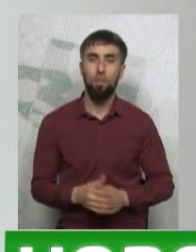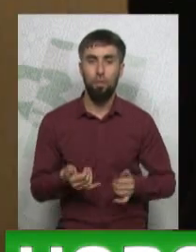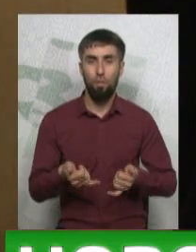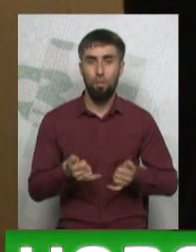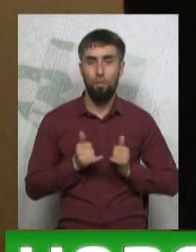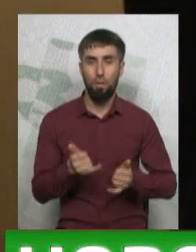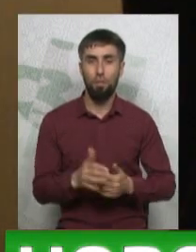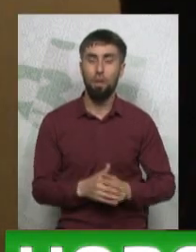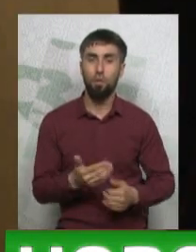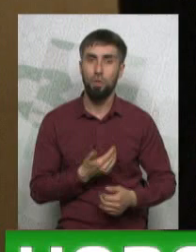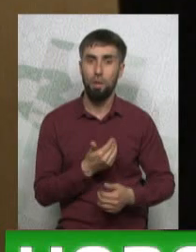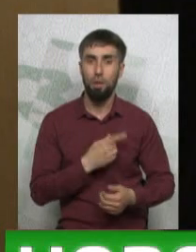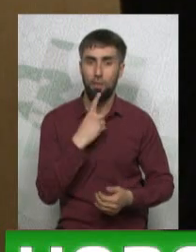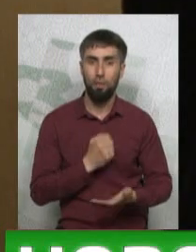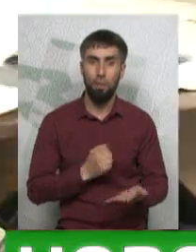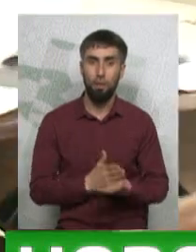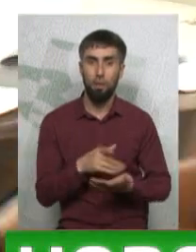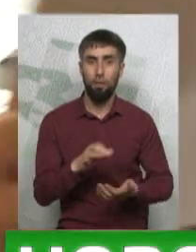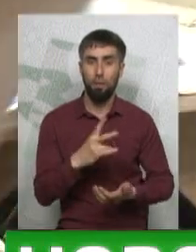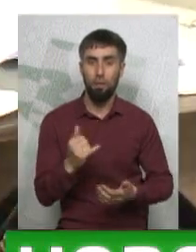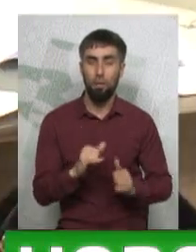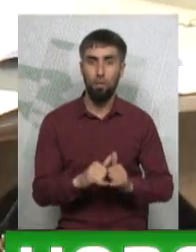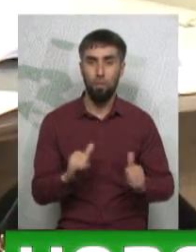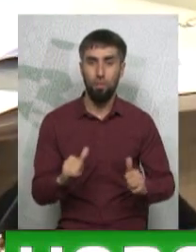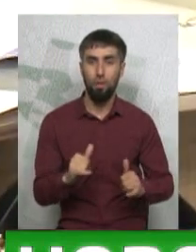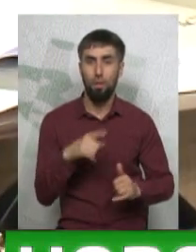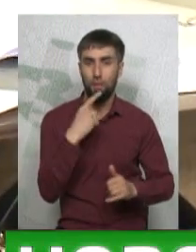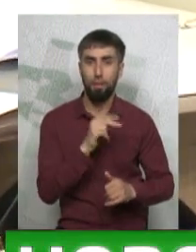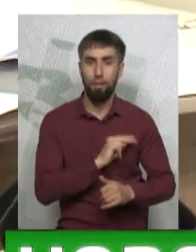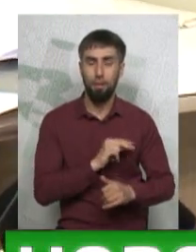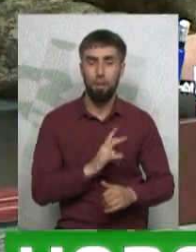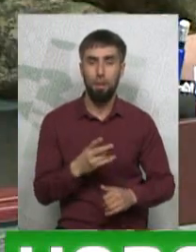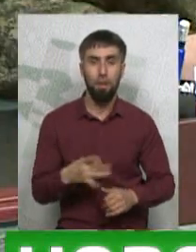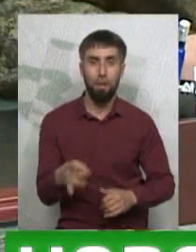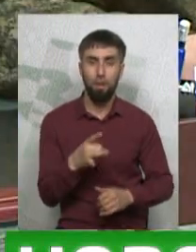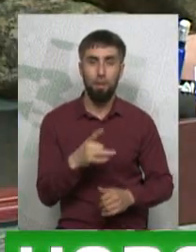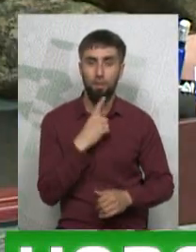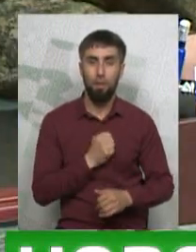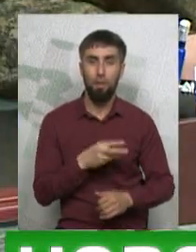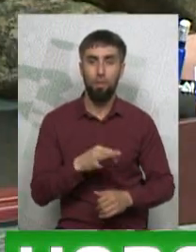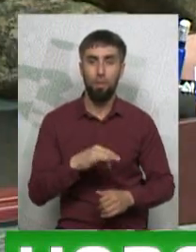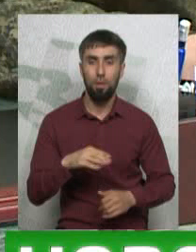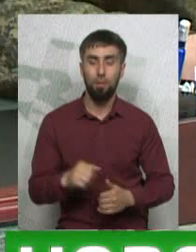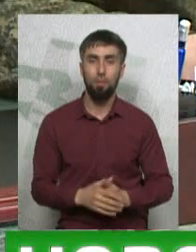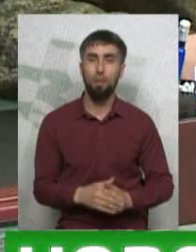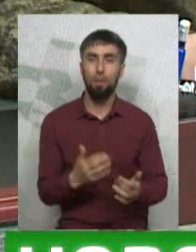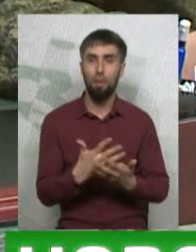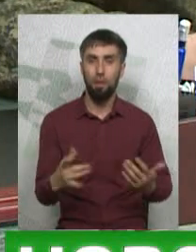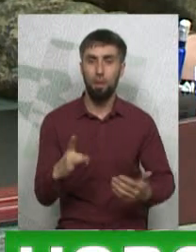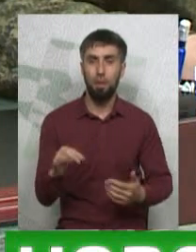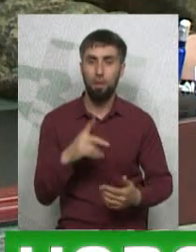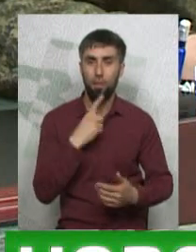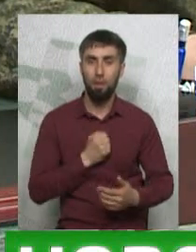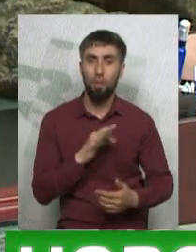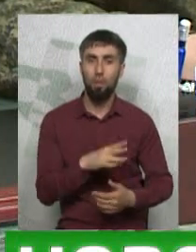уважительным. Желающих служить в этот весенний призыв увеличилось, отмечают сотрудники Назрановского районного военного комиссариата. В различные рода войск